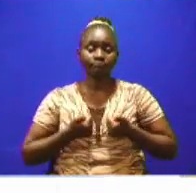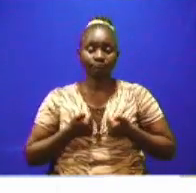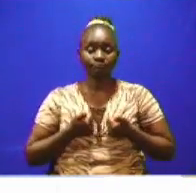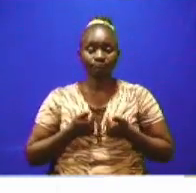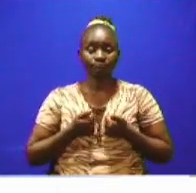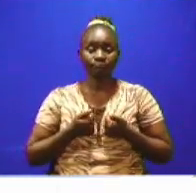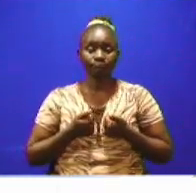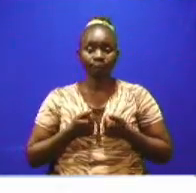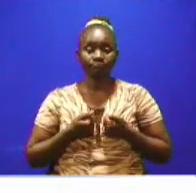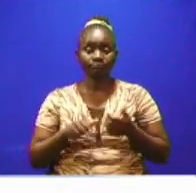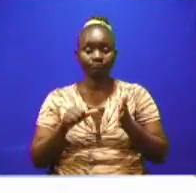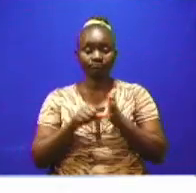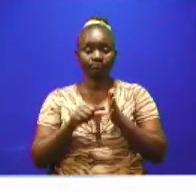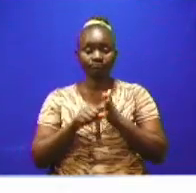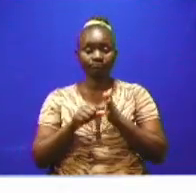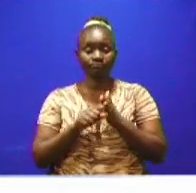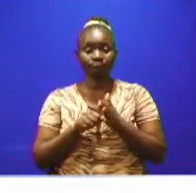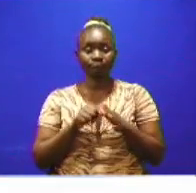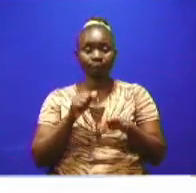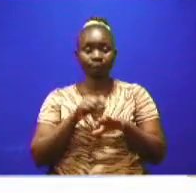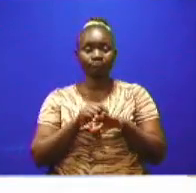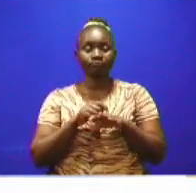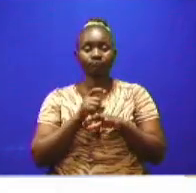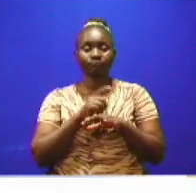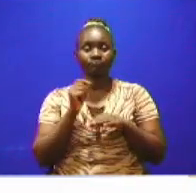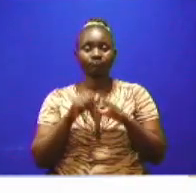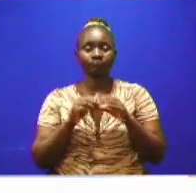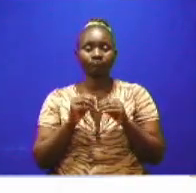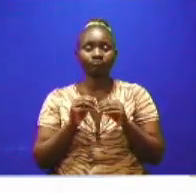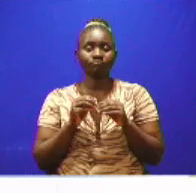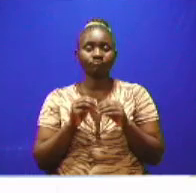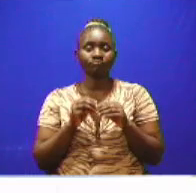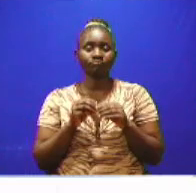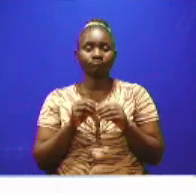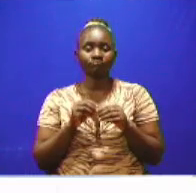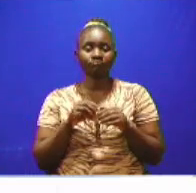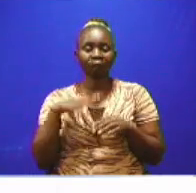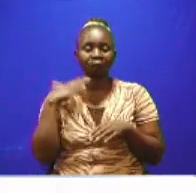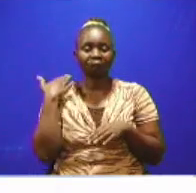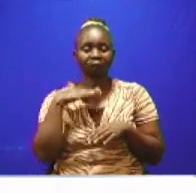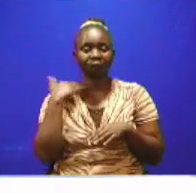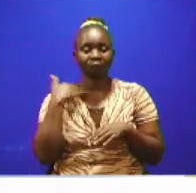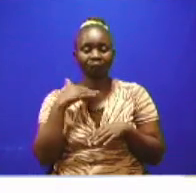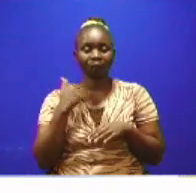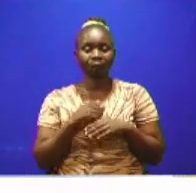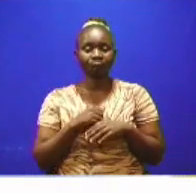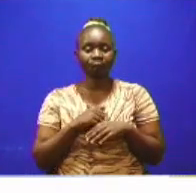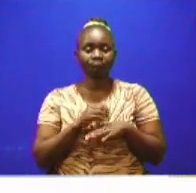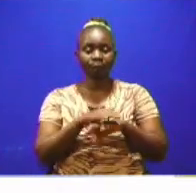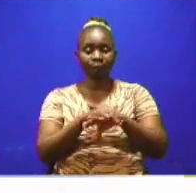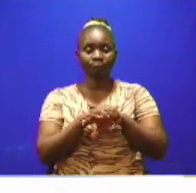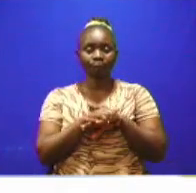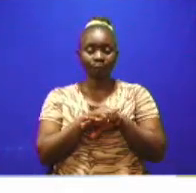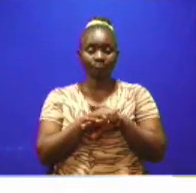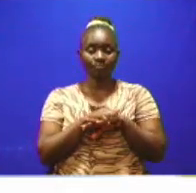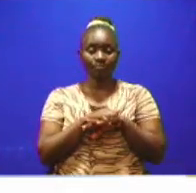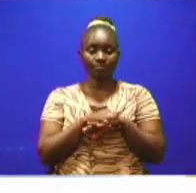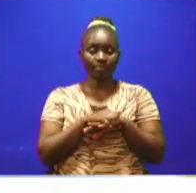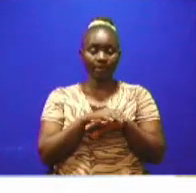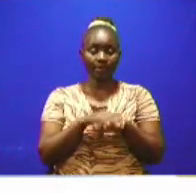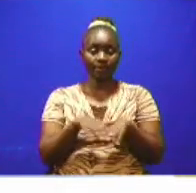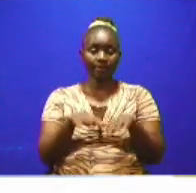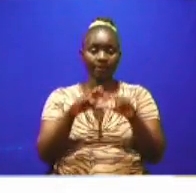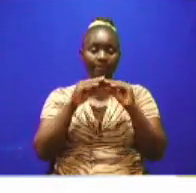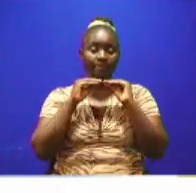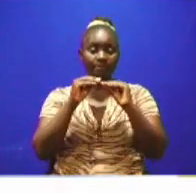Mutuara chiro wakongu. Kero wabwate, chika kichiri wabwate periods. Wono tuare tirega iga abana pads. Tuaba fundishirenga na kibago